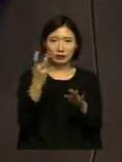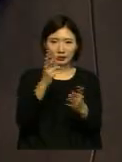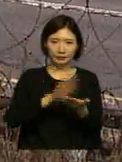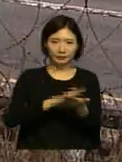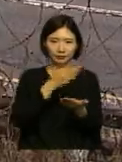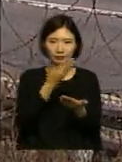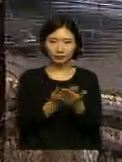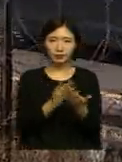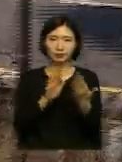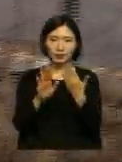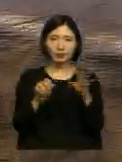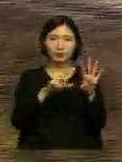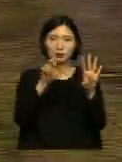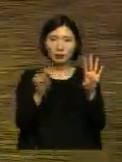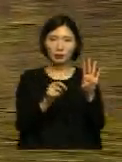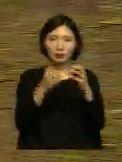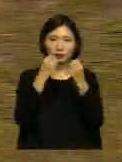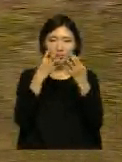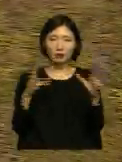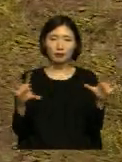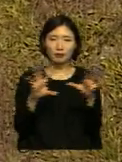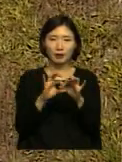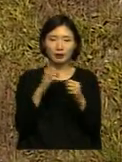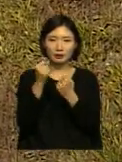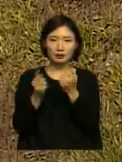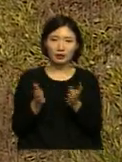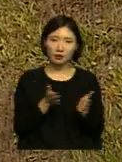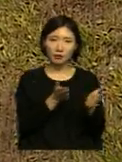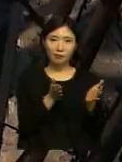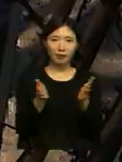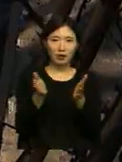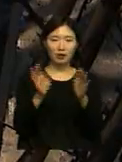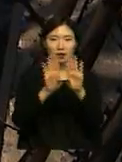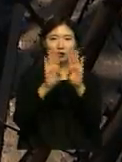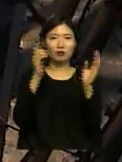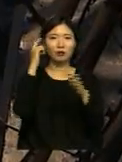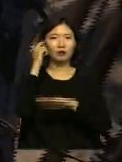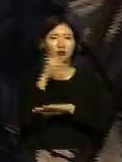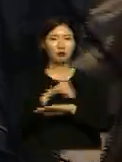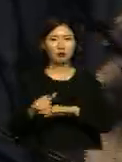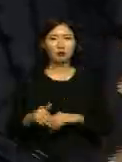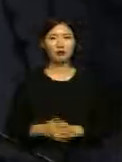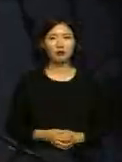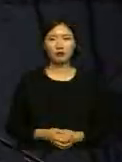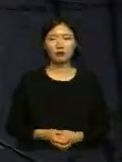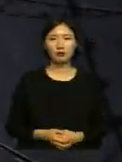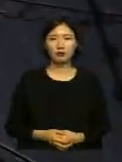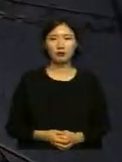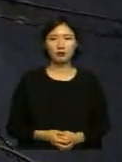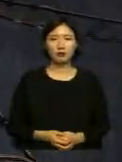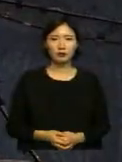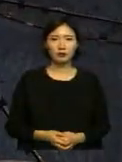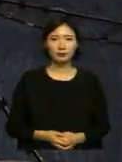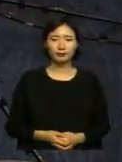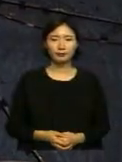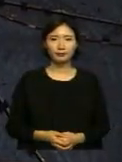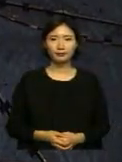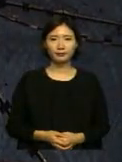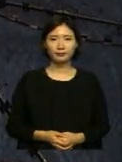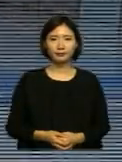정비하고 4월 중 새롭게 연결된 자전거길을 개통할 예정입니다. 딜라이브 서울경기 케이블TV 전진아입니다.